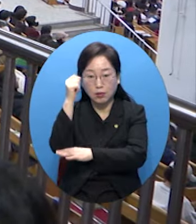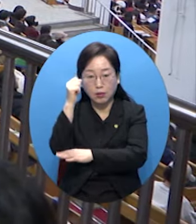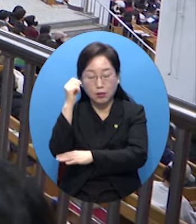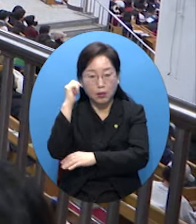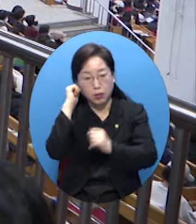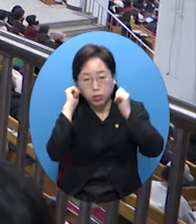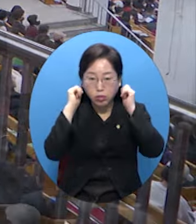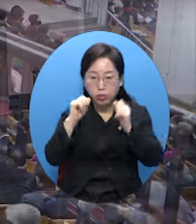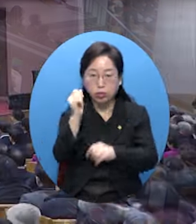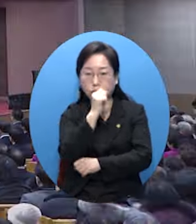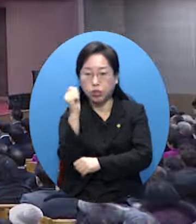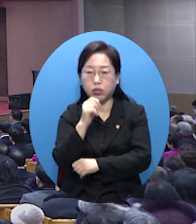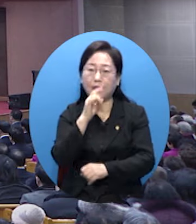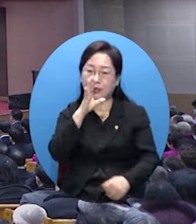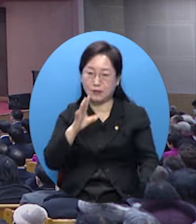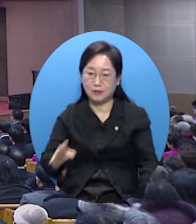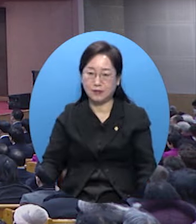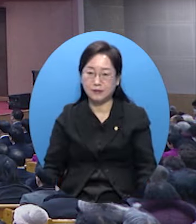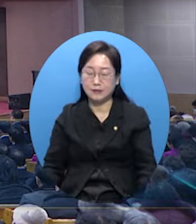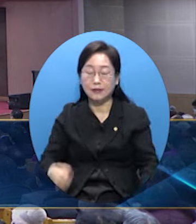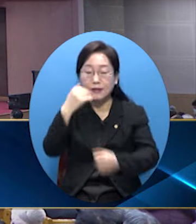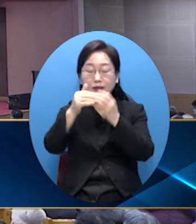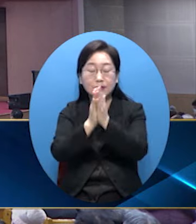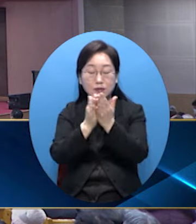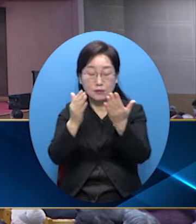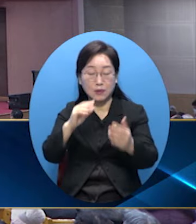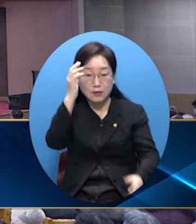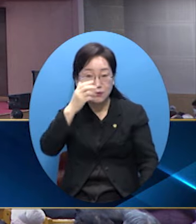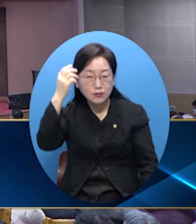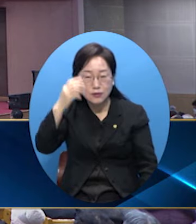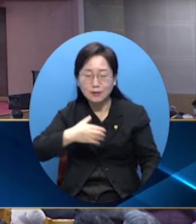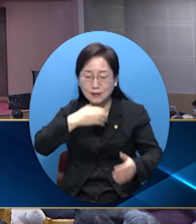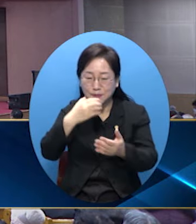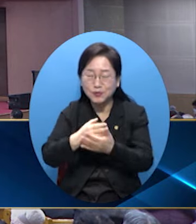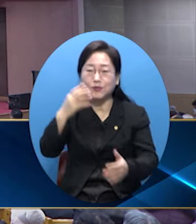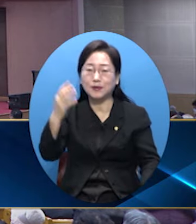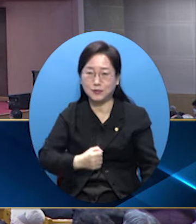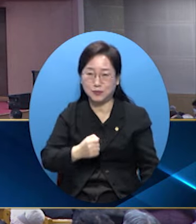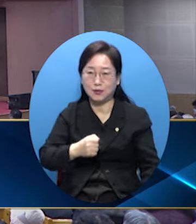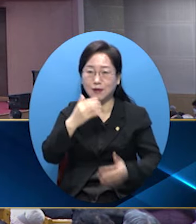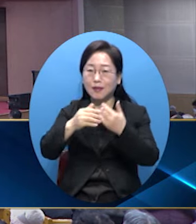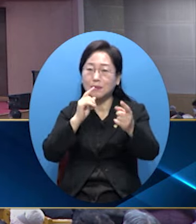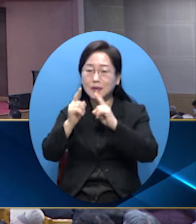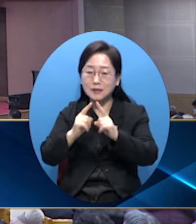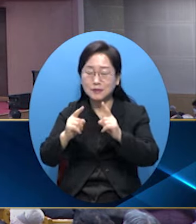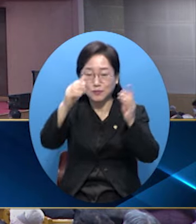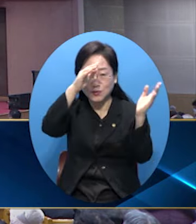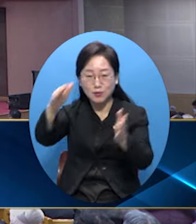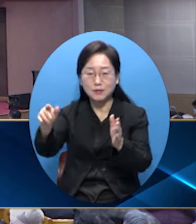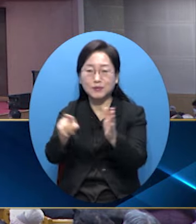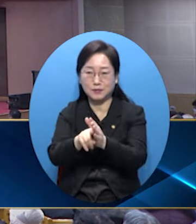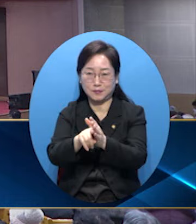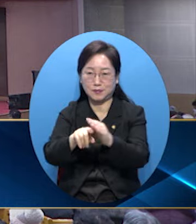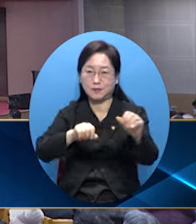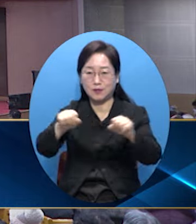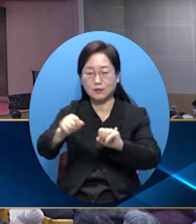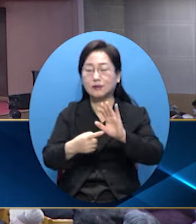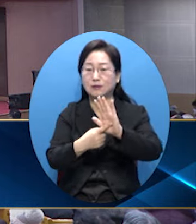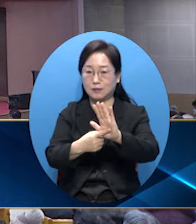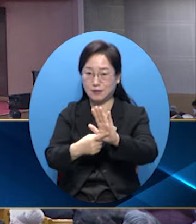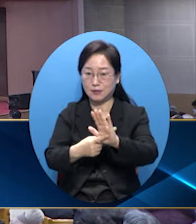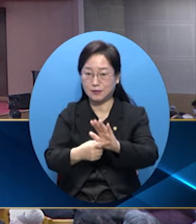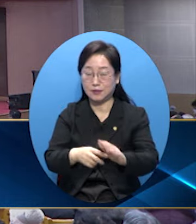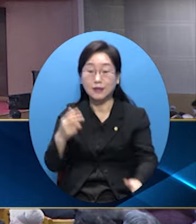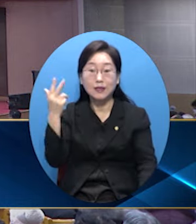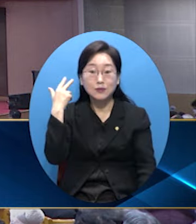것입니다. 자, 성령의 감동으로 말씀을 통하여 믿음의 역사가 나타난다. 이제 제가